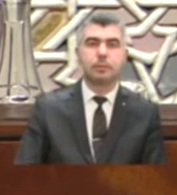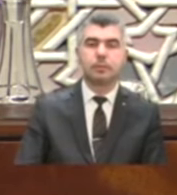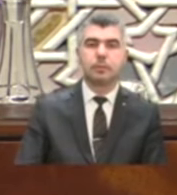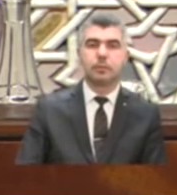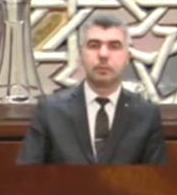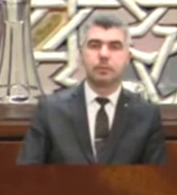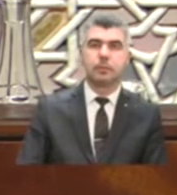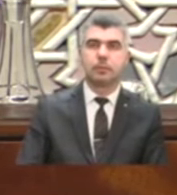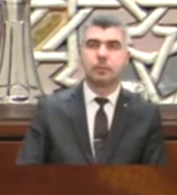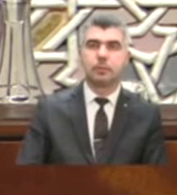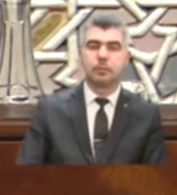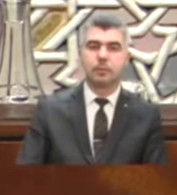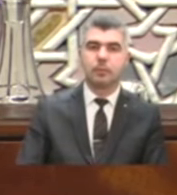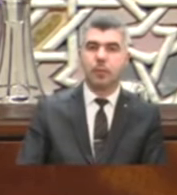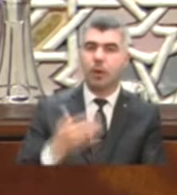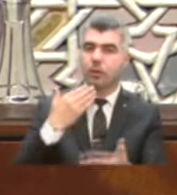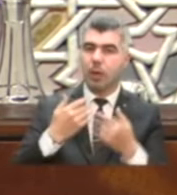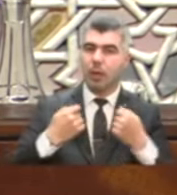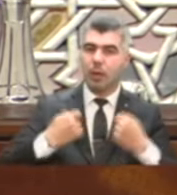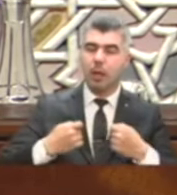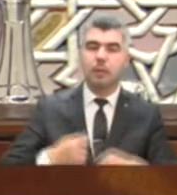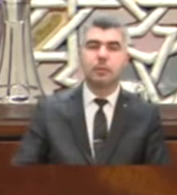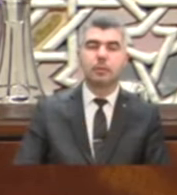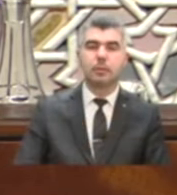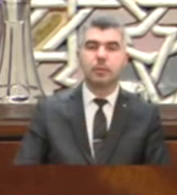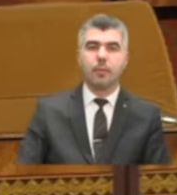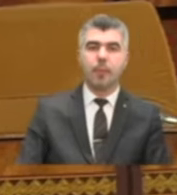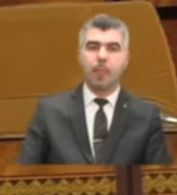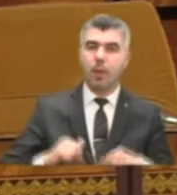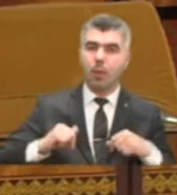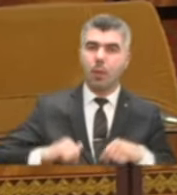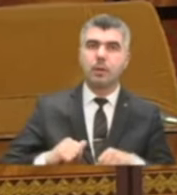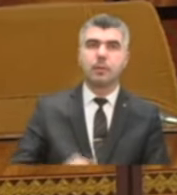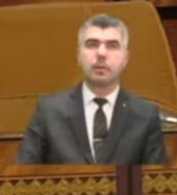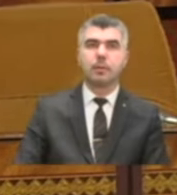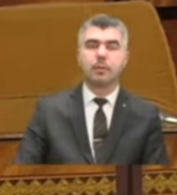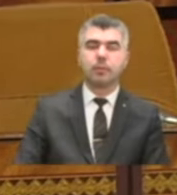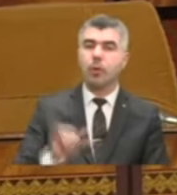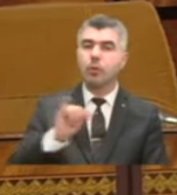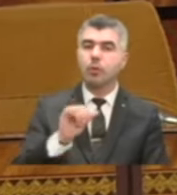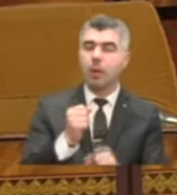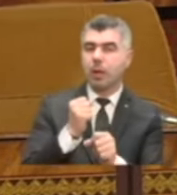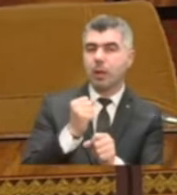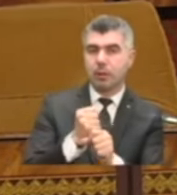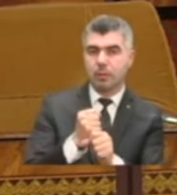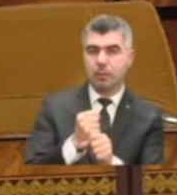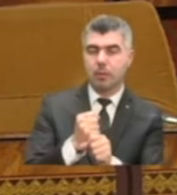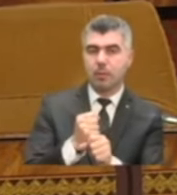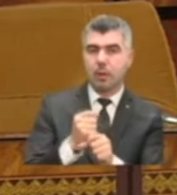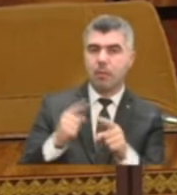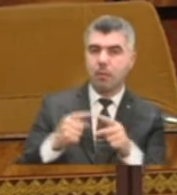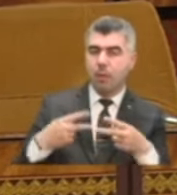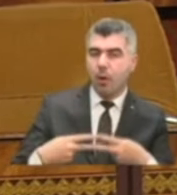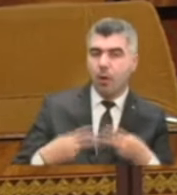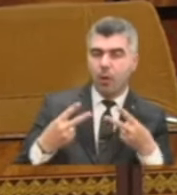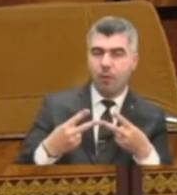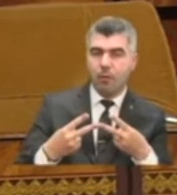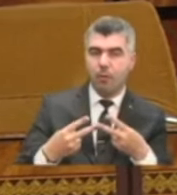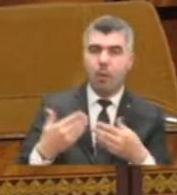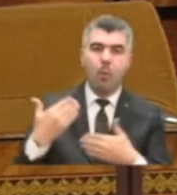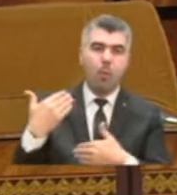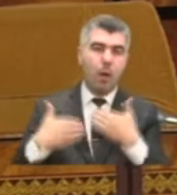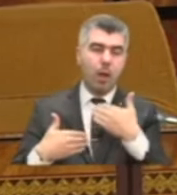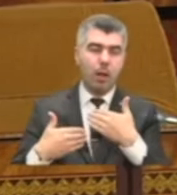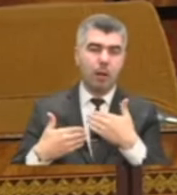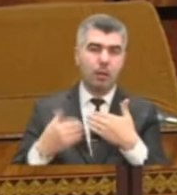محترم. شكرا السيد الرئيس. السيده الوزيره، ماذا تعملون للتخفيف من معاناه الاشخاص